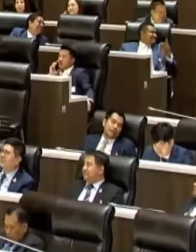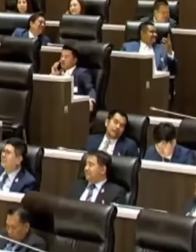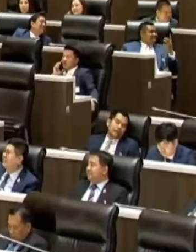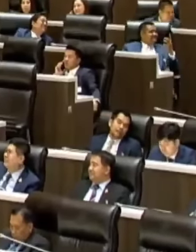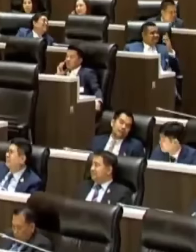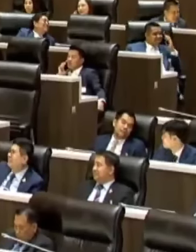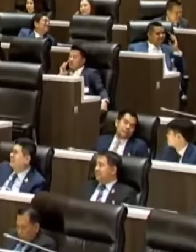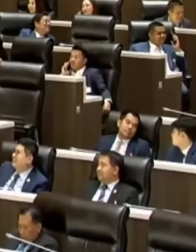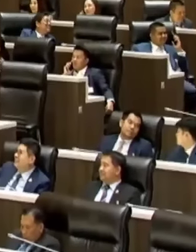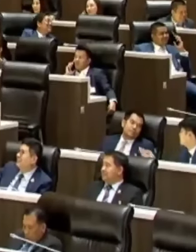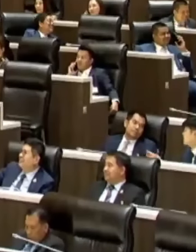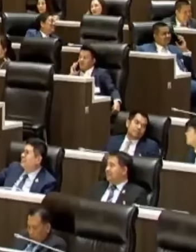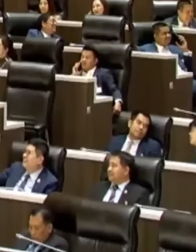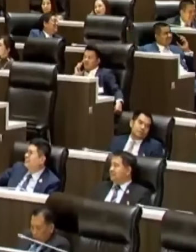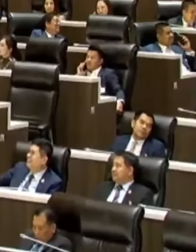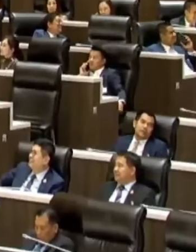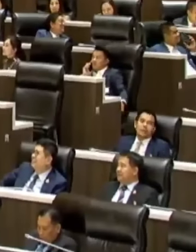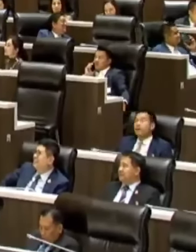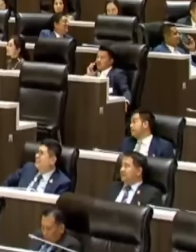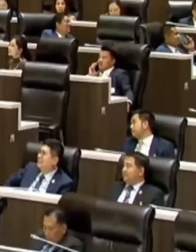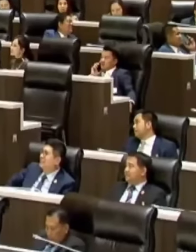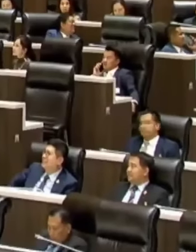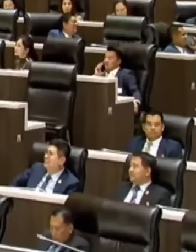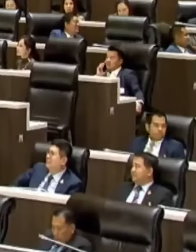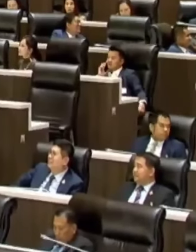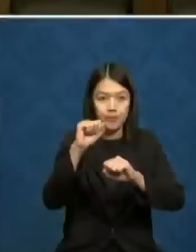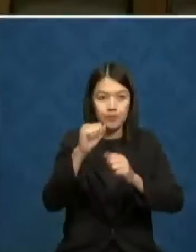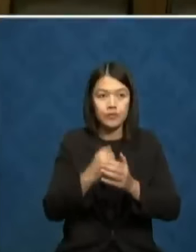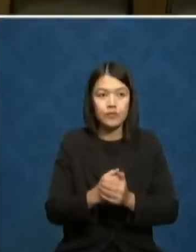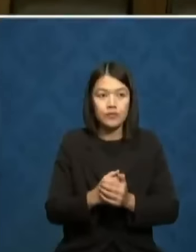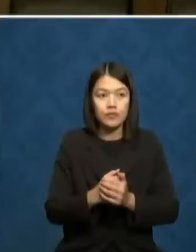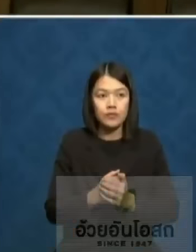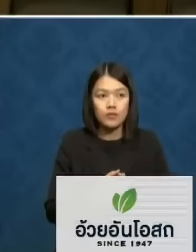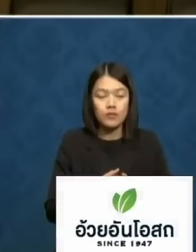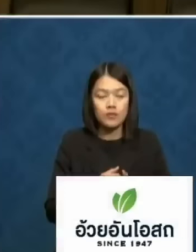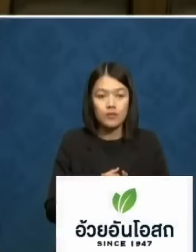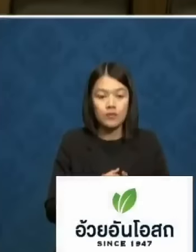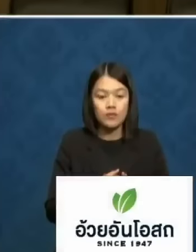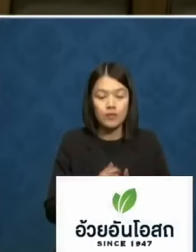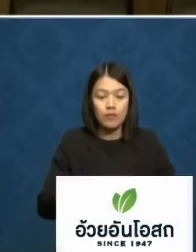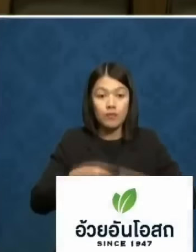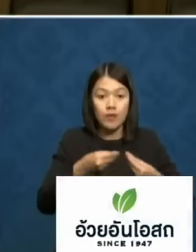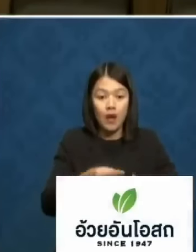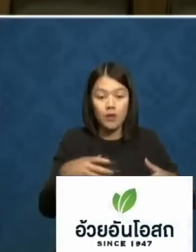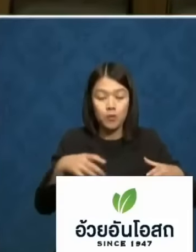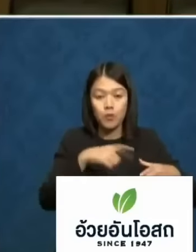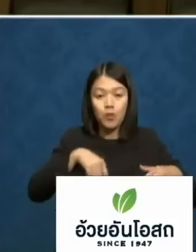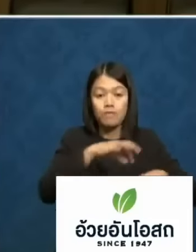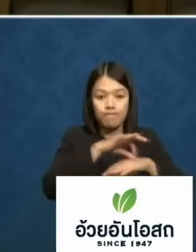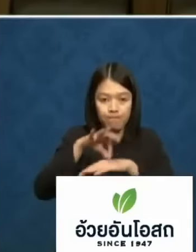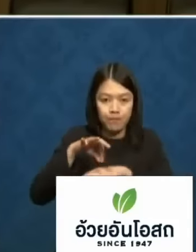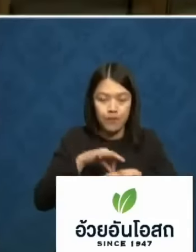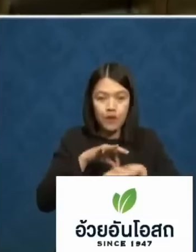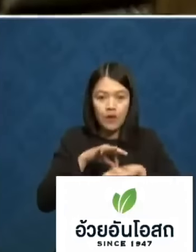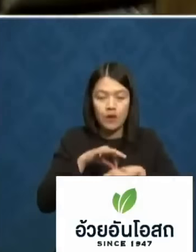ละหน่วยงานเพื่อให้การใช้งบประมาณเกิดประโยชน์กับประชาชนใช้เงินอย่างคุ้มค่าเกิดประโยชน์สูงสุดให้คุ้มค่าภาษีของประชาชนแล้ว